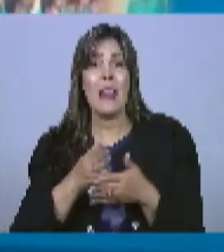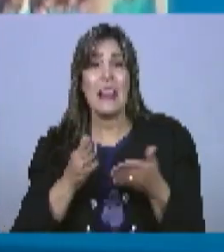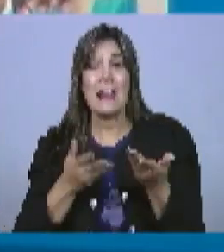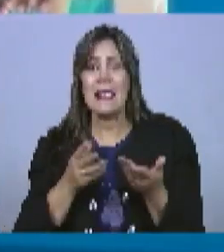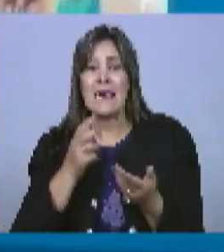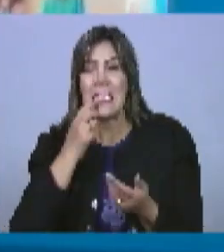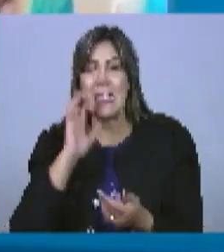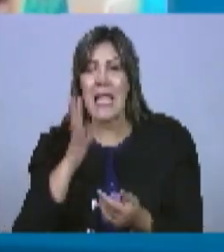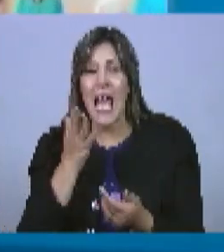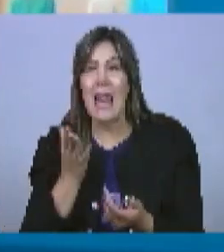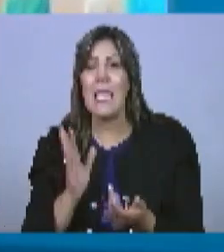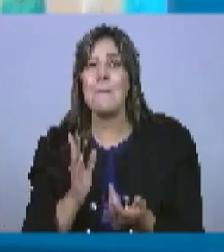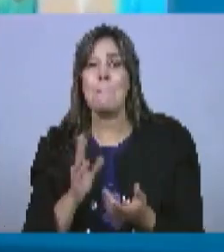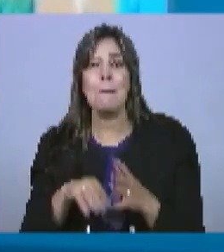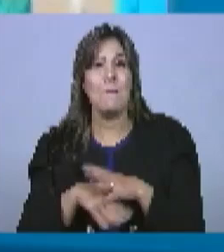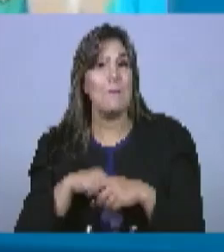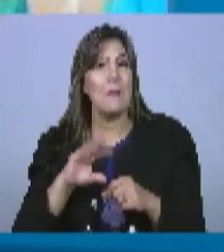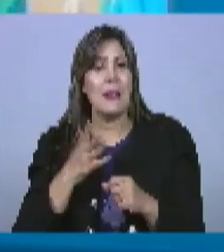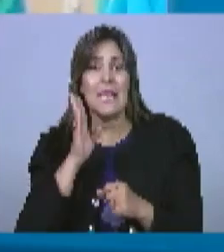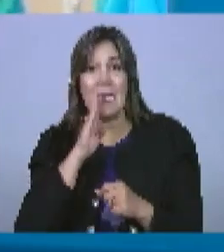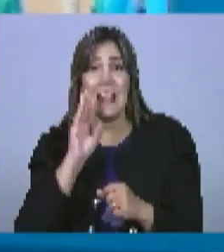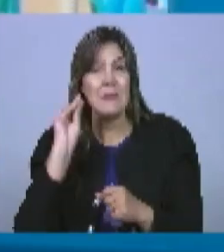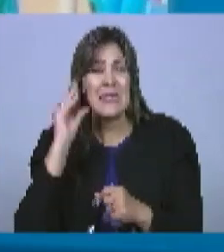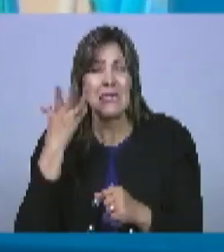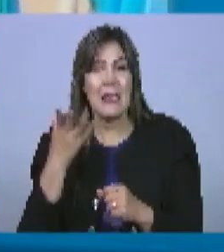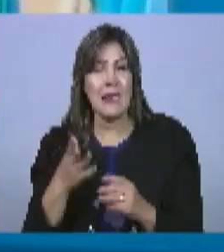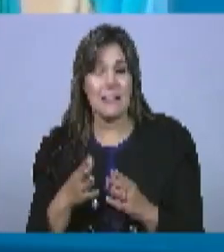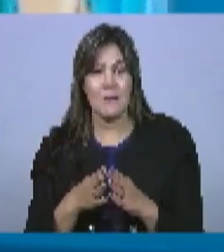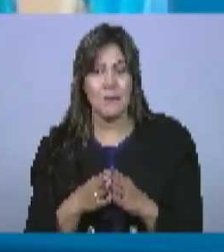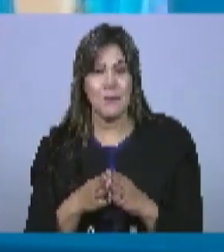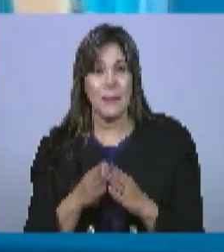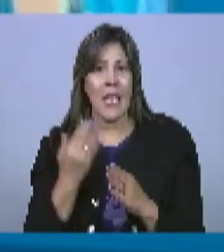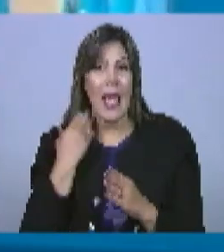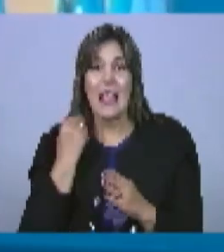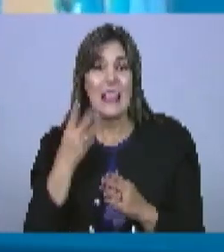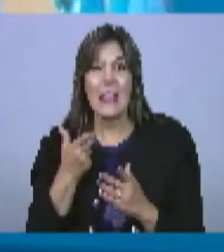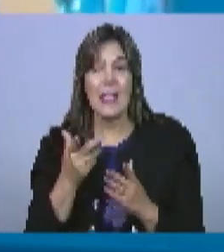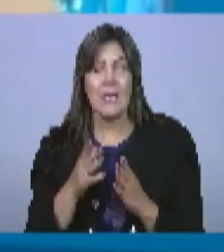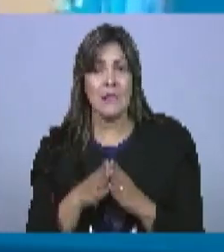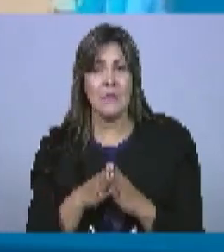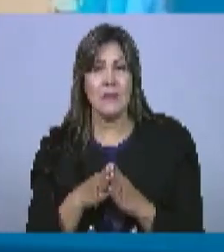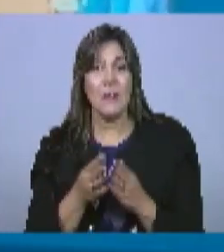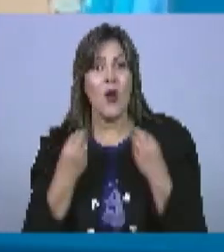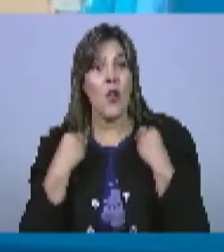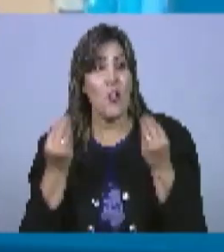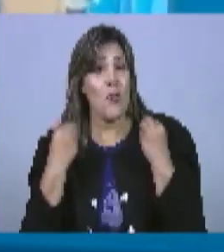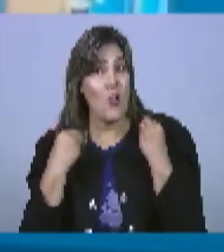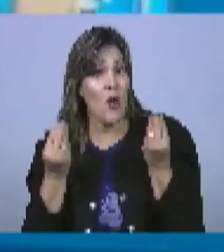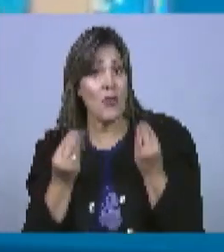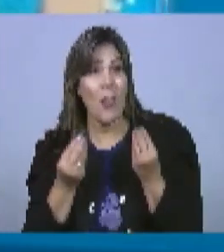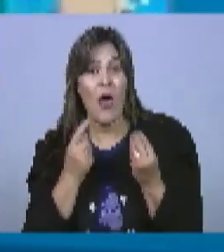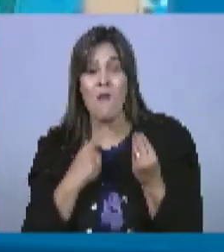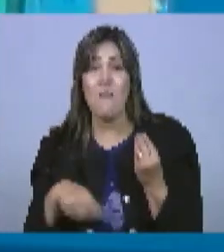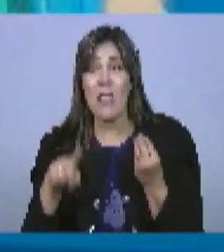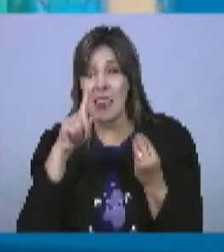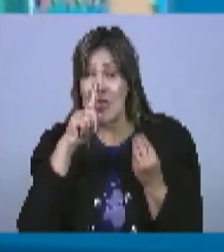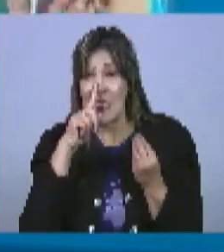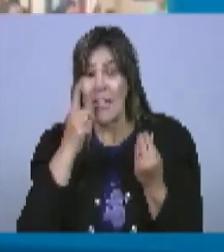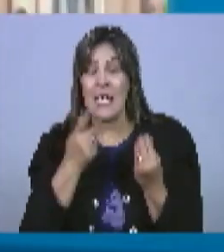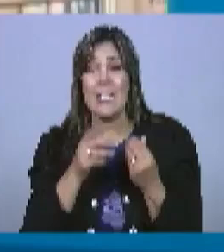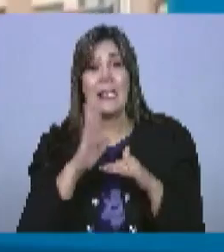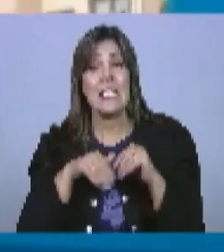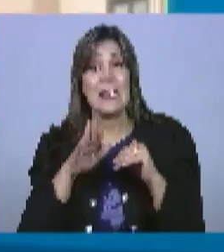التعليميه متاح ليه قد ايه ممارسه الرياضه ممارسه الفن